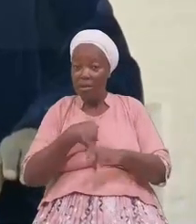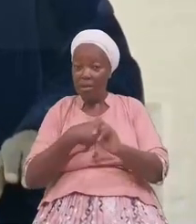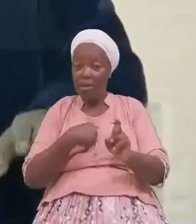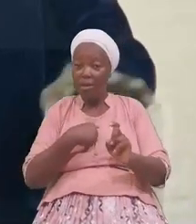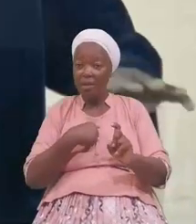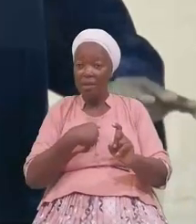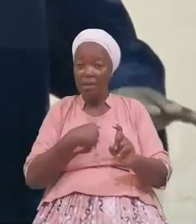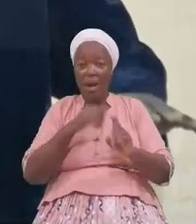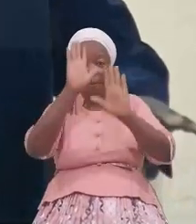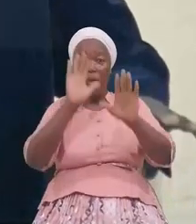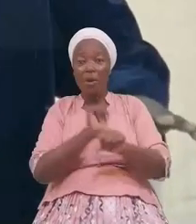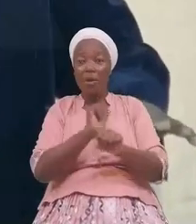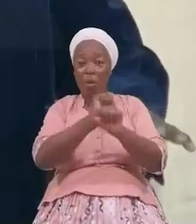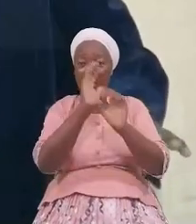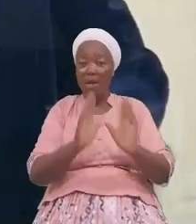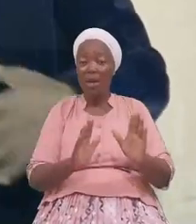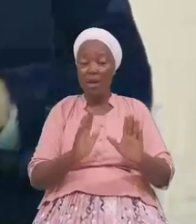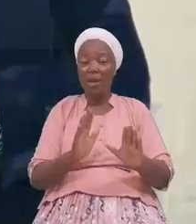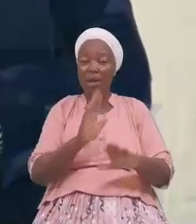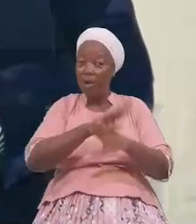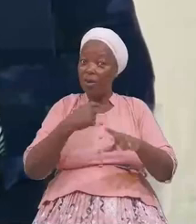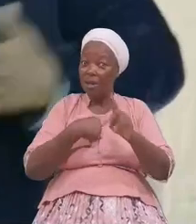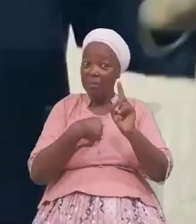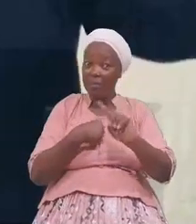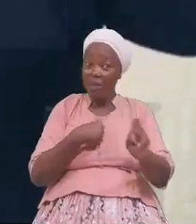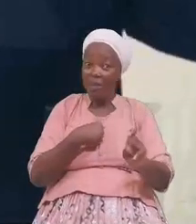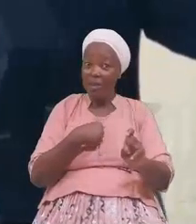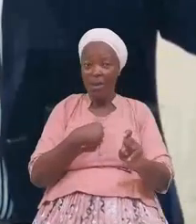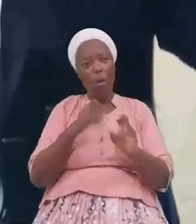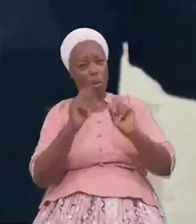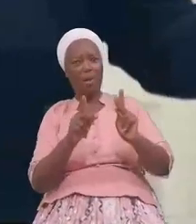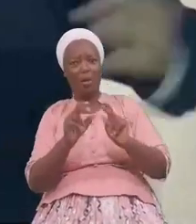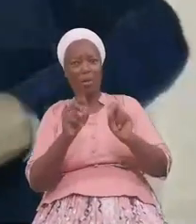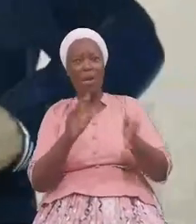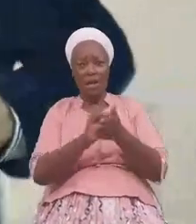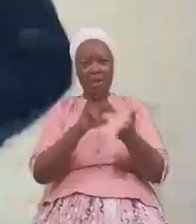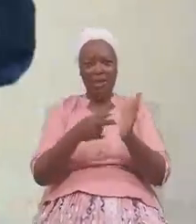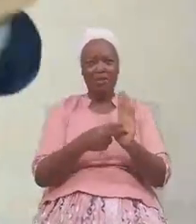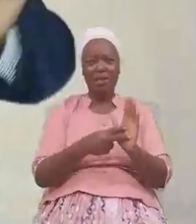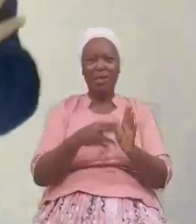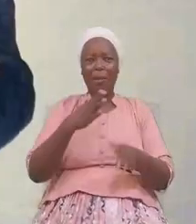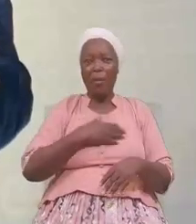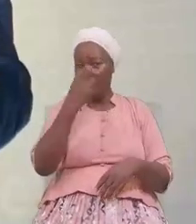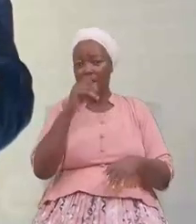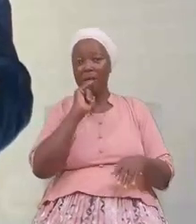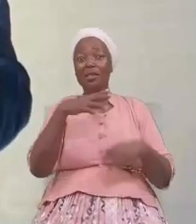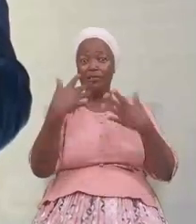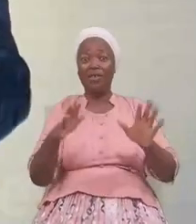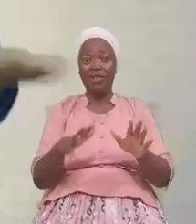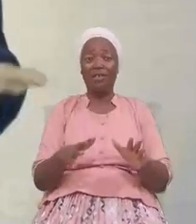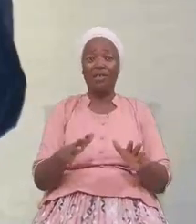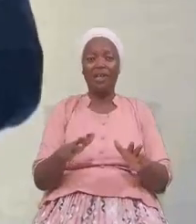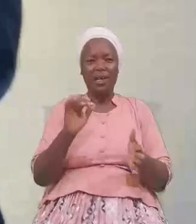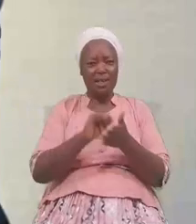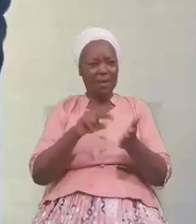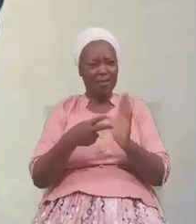celui qui opère des miracles m'appelle, d'accord. Cela veut dire, mon aveuglement va partir. Cela veut dire